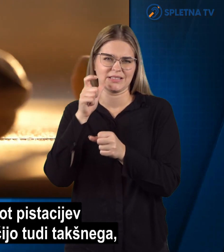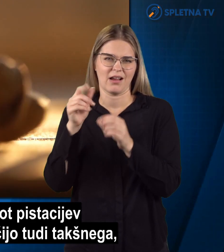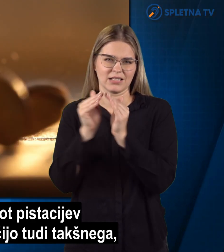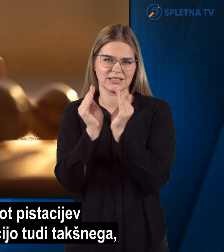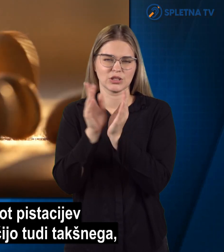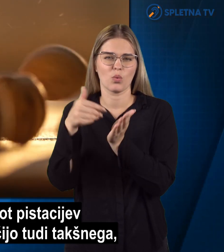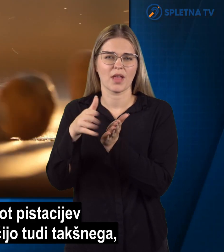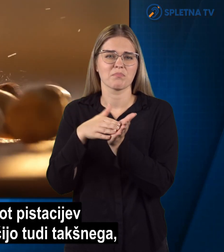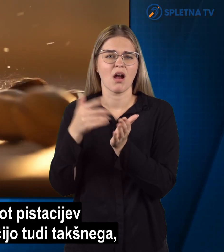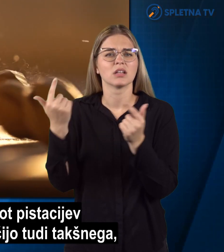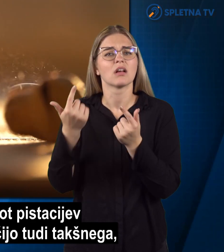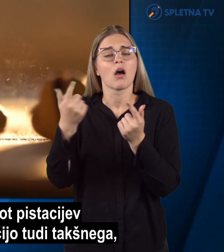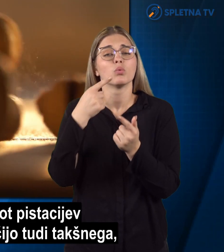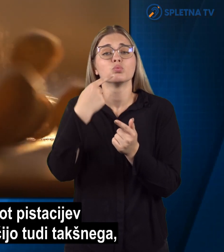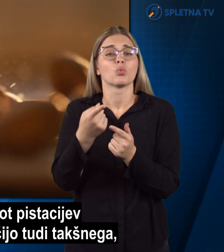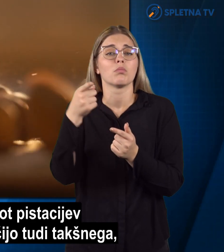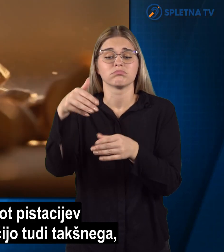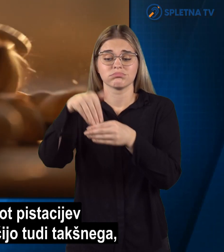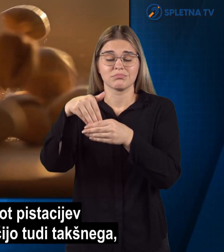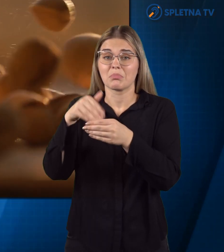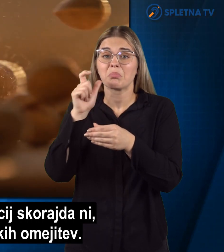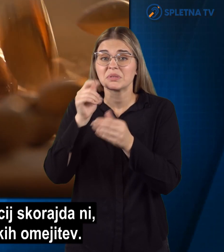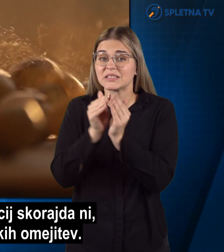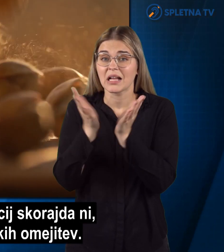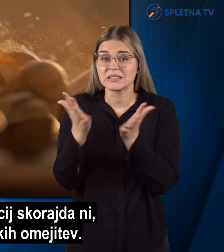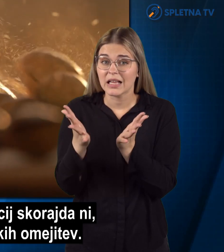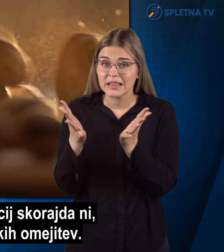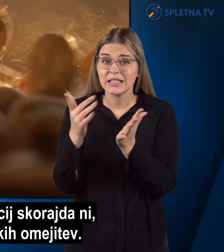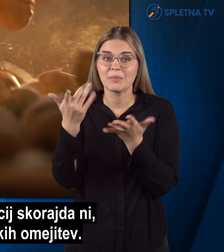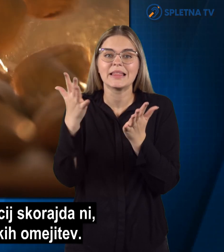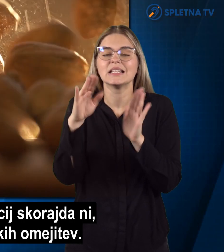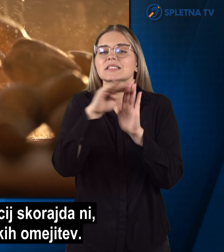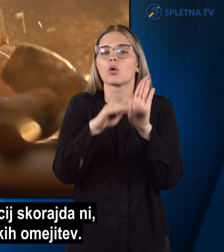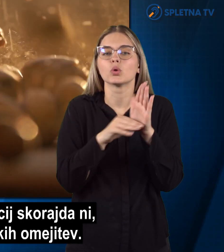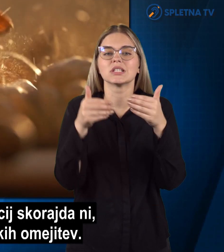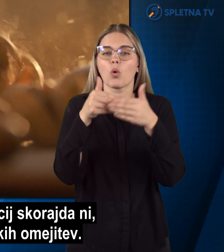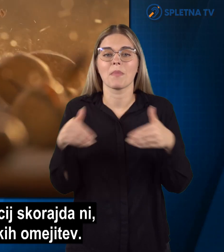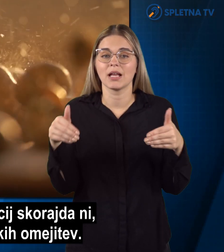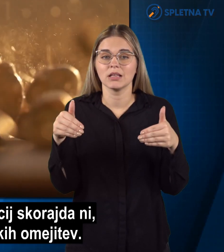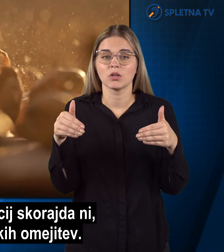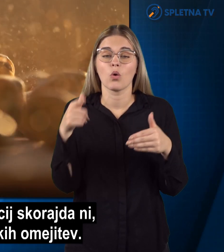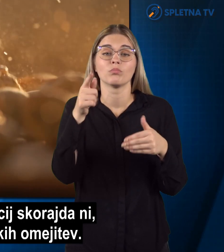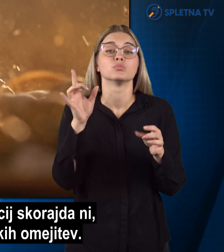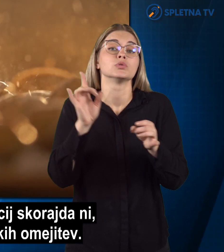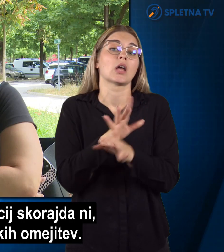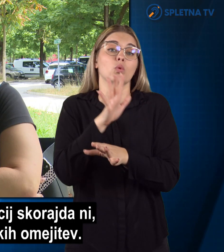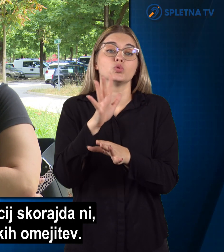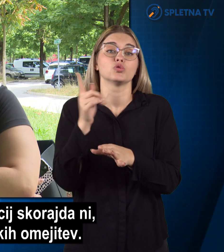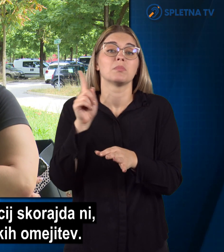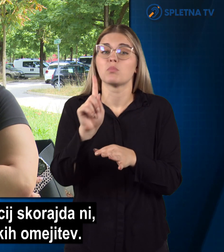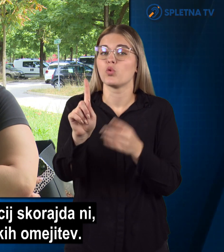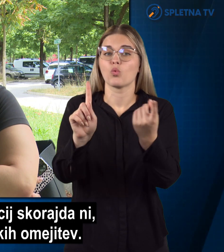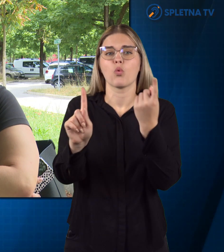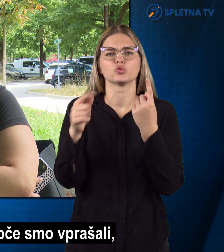Proizvajalci kot pistacijev namaz lahko označijo tudi takšnega, v katerem pistacij skorajda ni, saj ni zakonskih